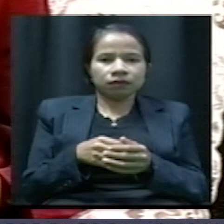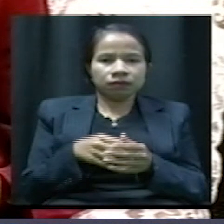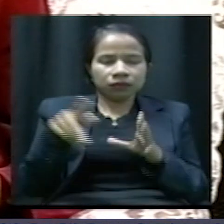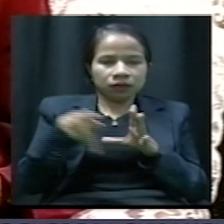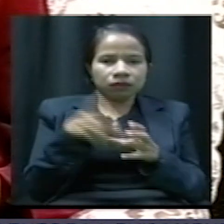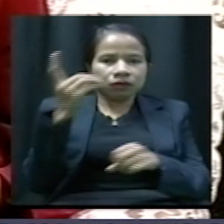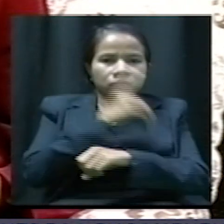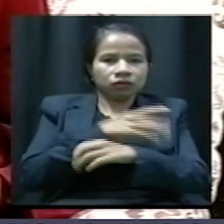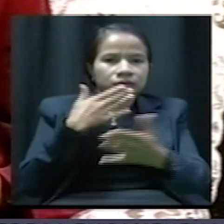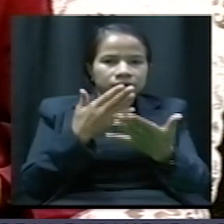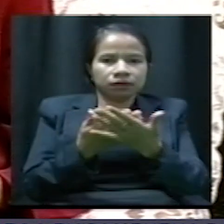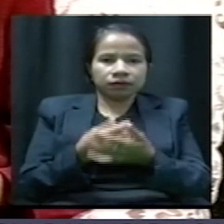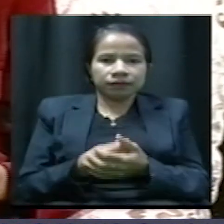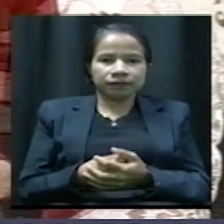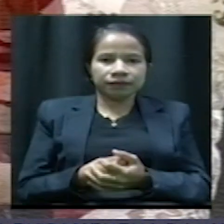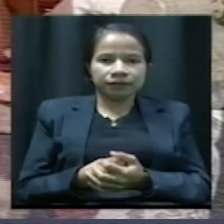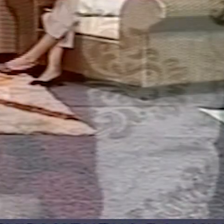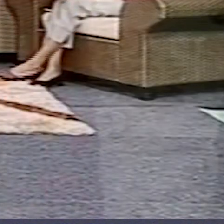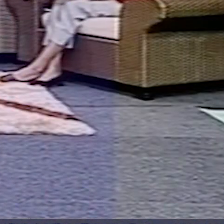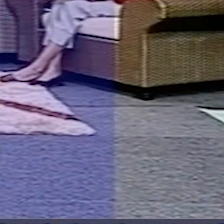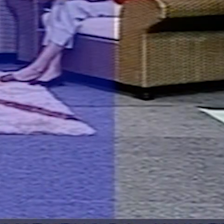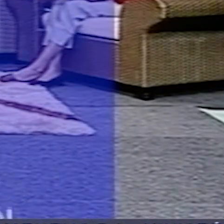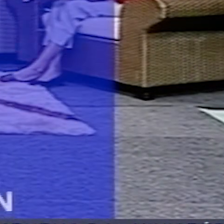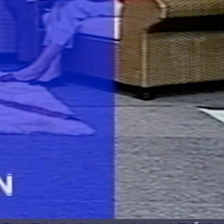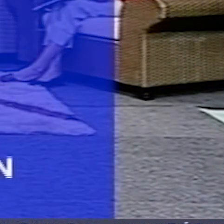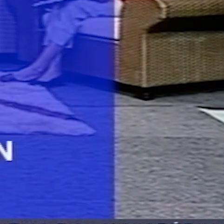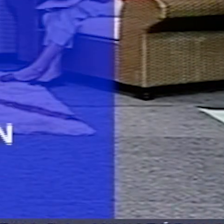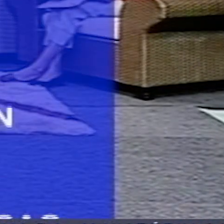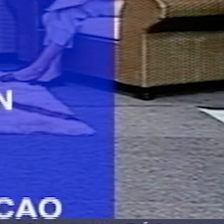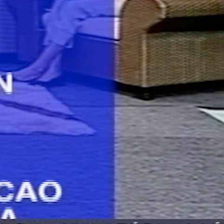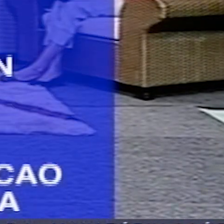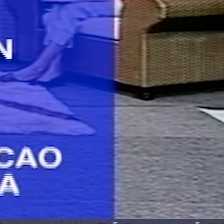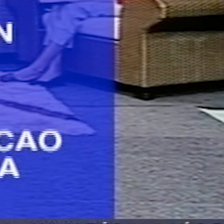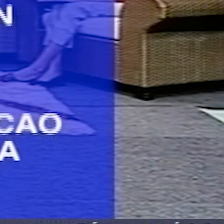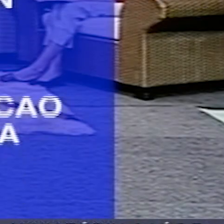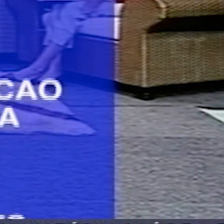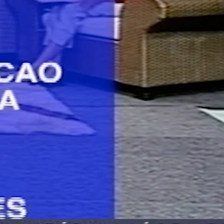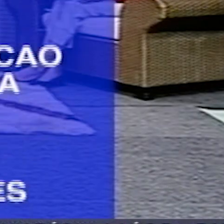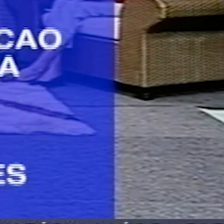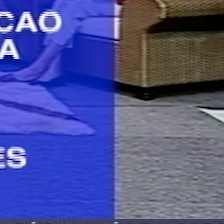nian lorong diak